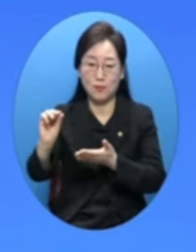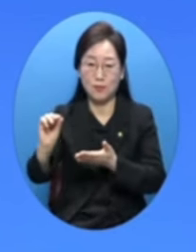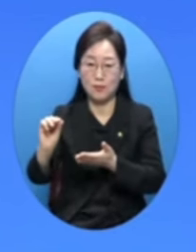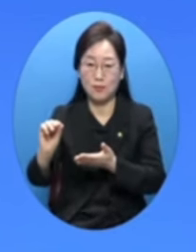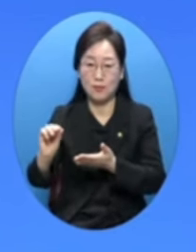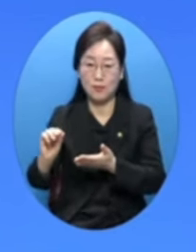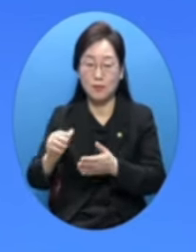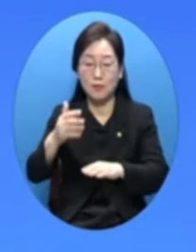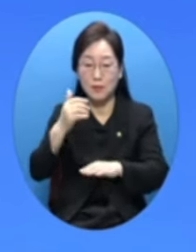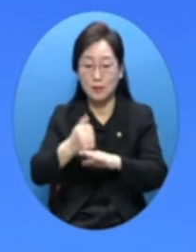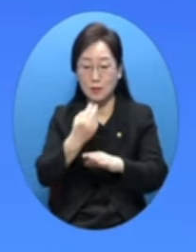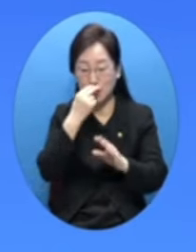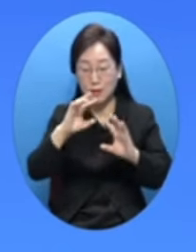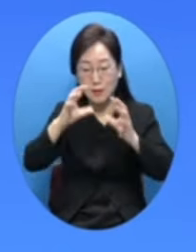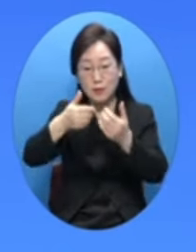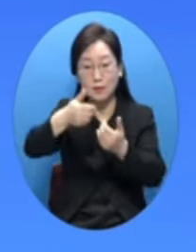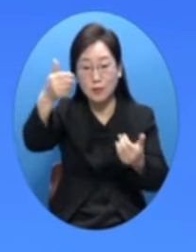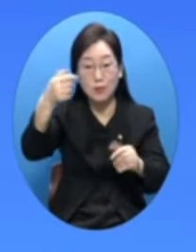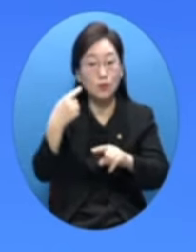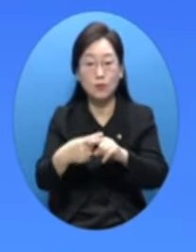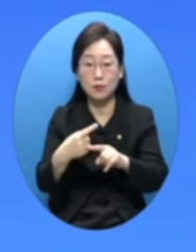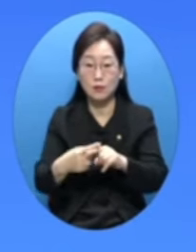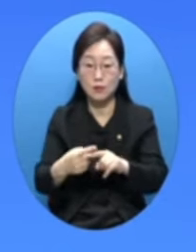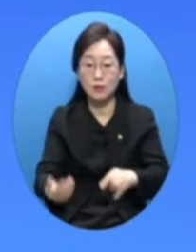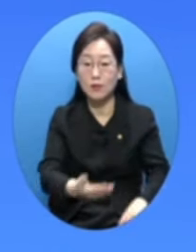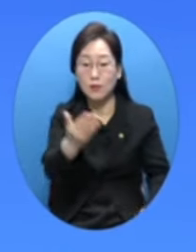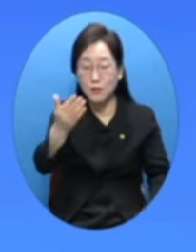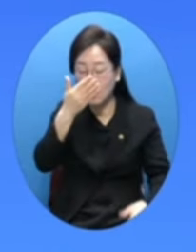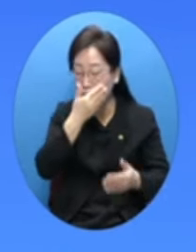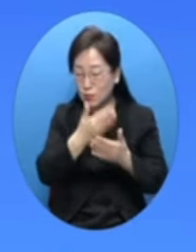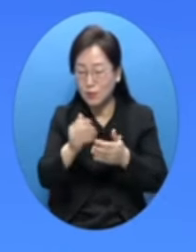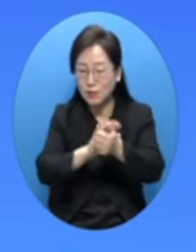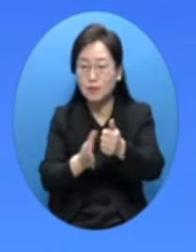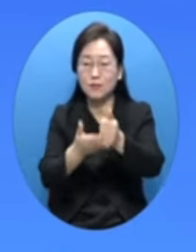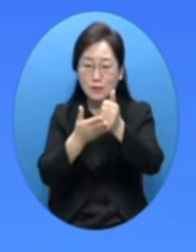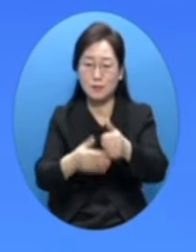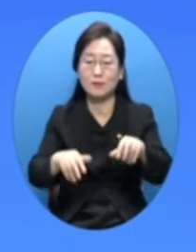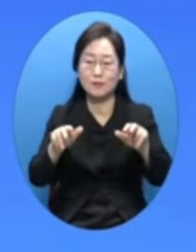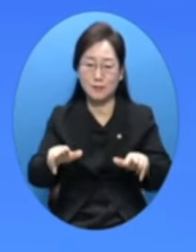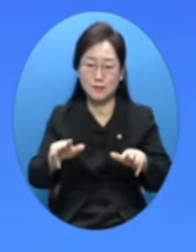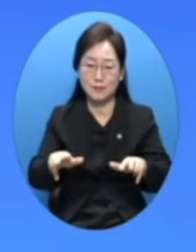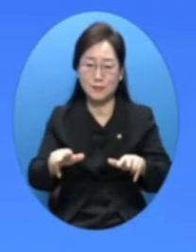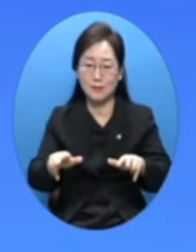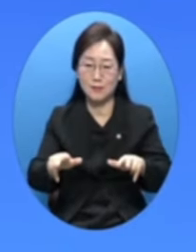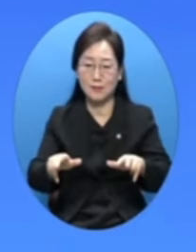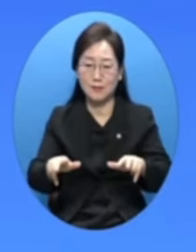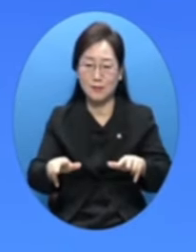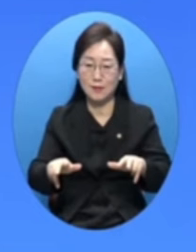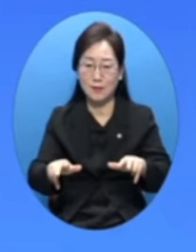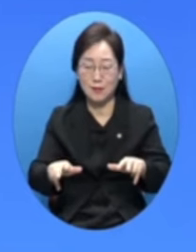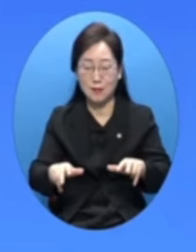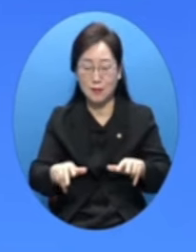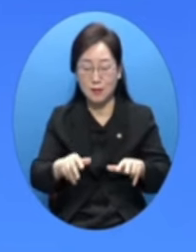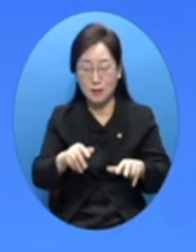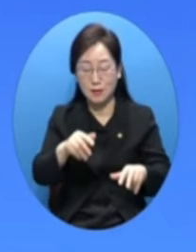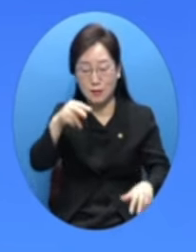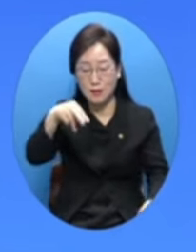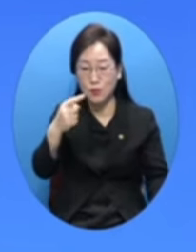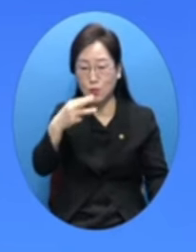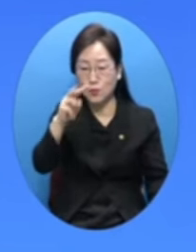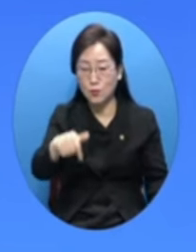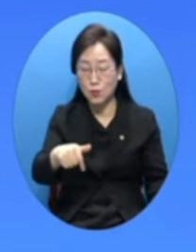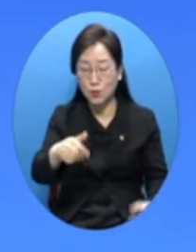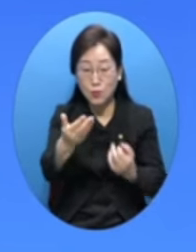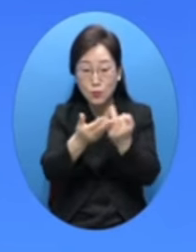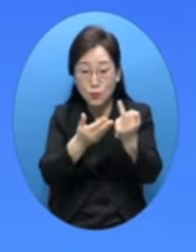마지막을 맞이한 것 같이 그 귀한 섬김이 오늘날 그곳에 사는 많은 한센병 환자들에게